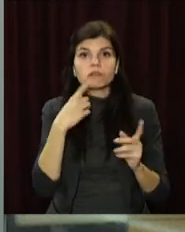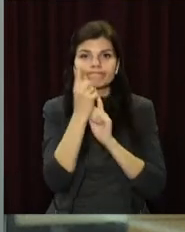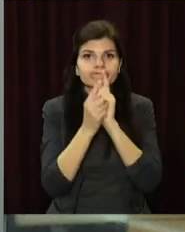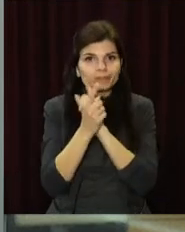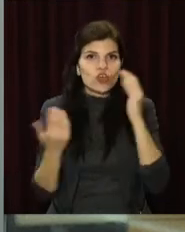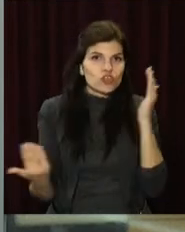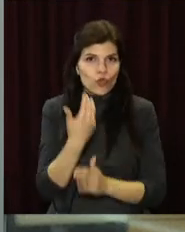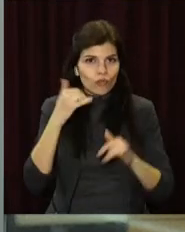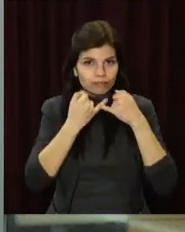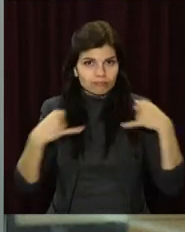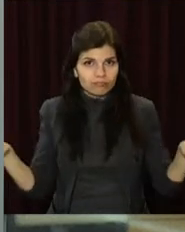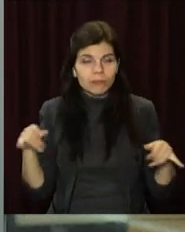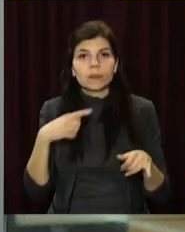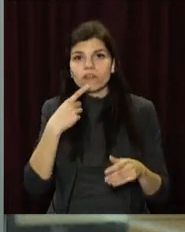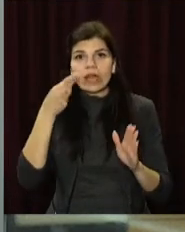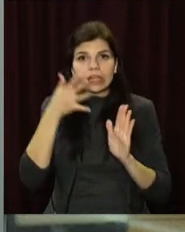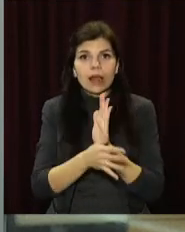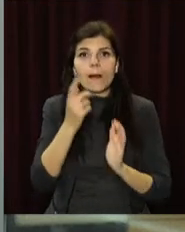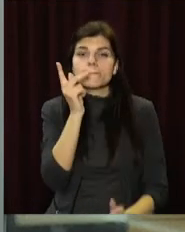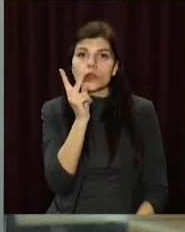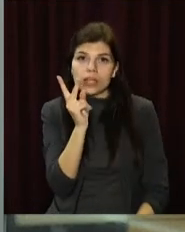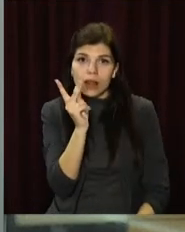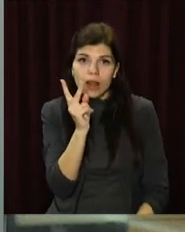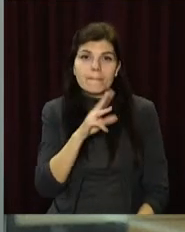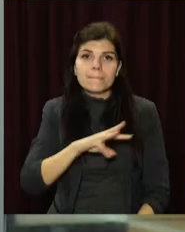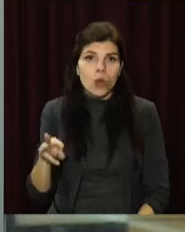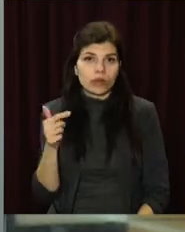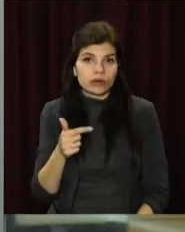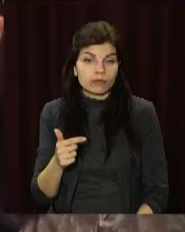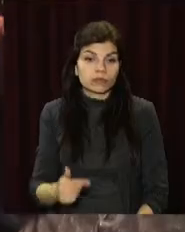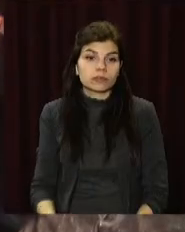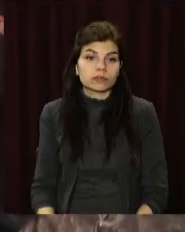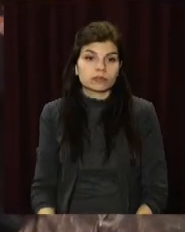електромережі енергетична компанія витратила 1,5 мільйона гривень.